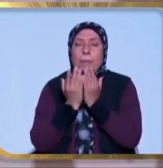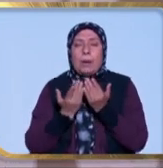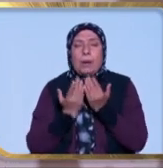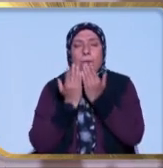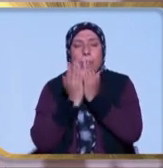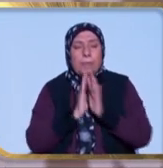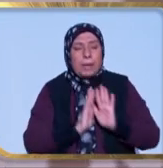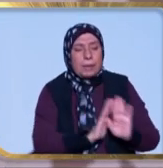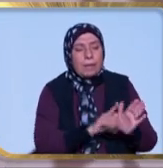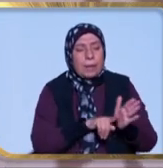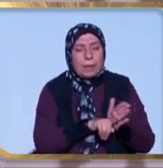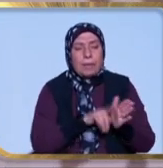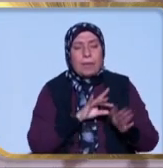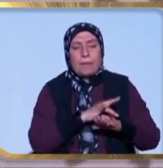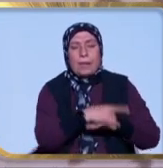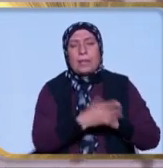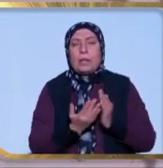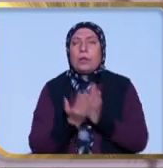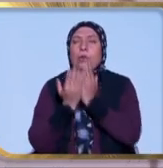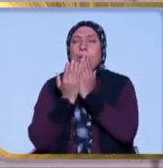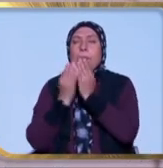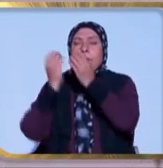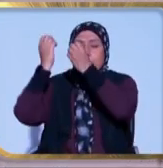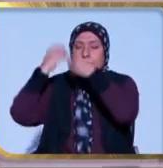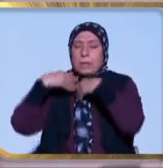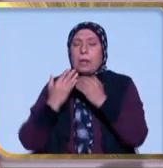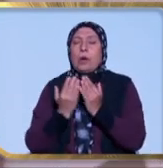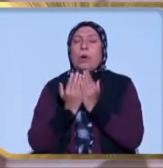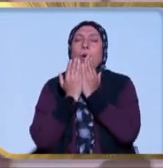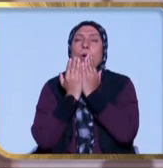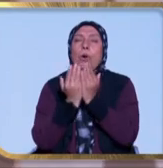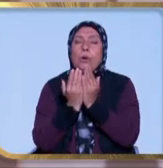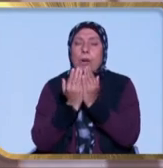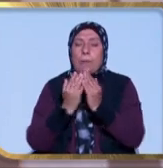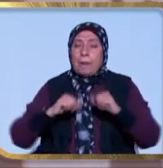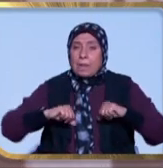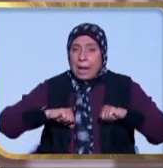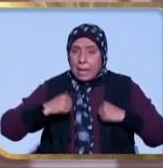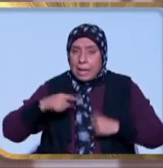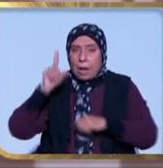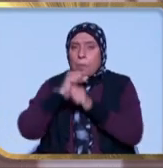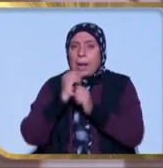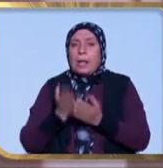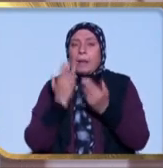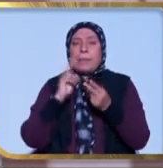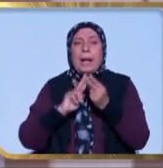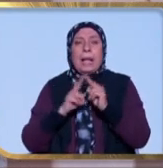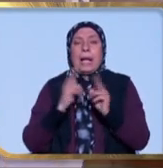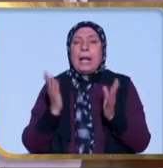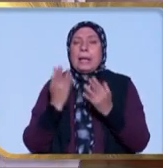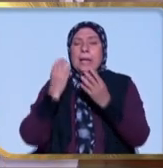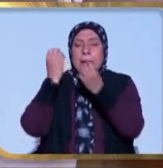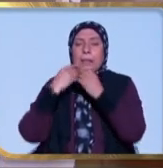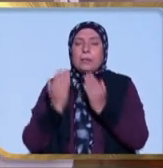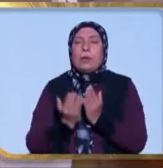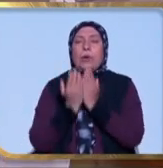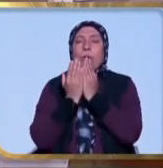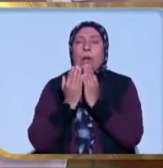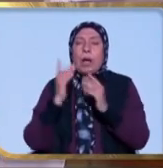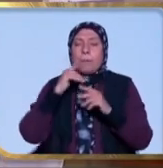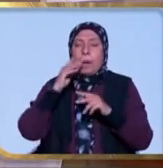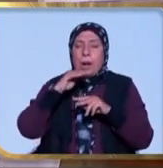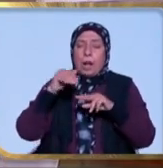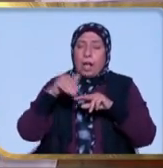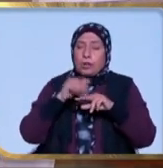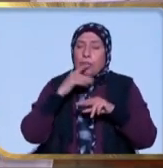عنا كل الفتن والآفات، واقضي لنا يا مولانا في الدنيا والآخرة جميع الحاجات. ستر